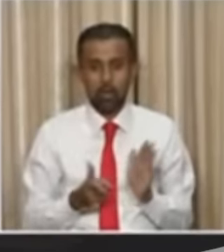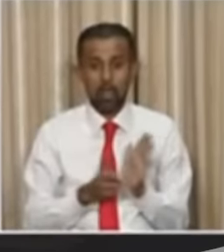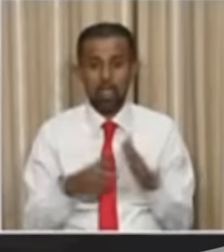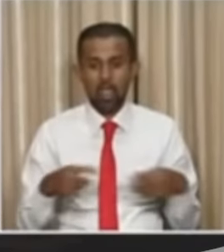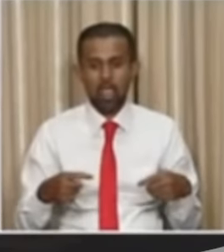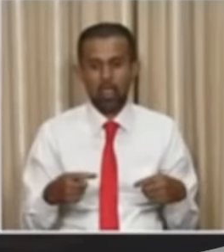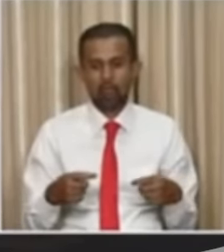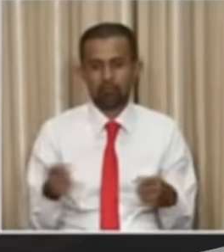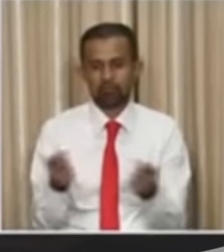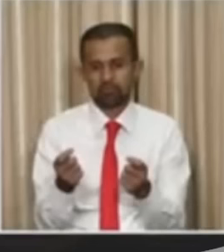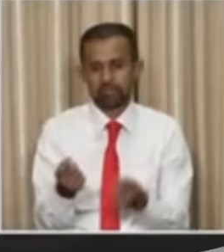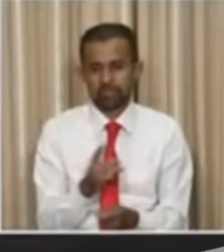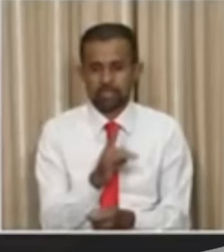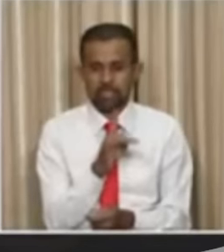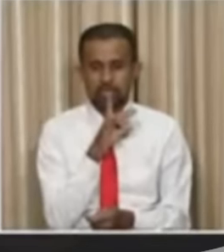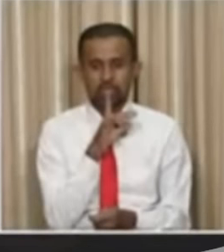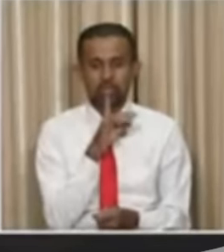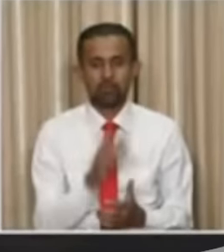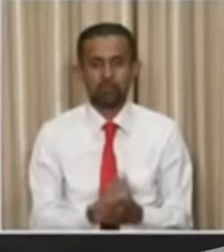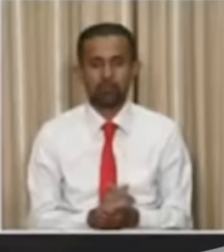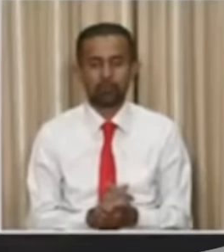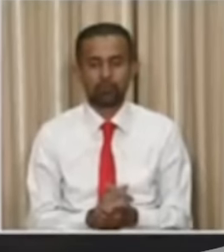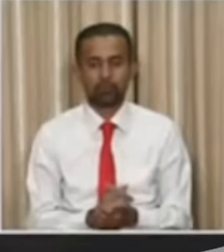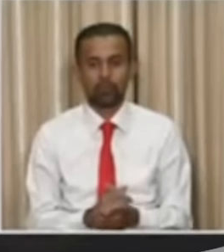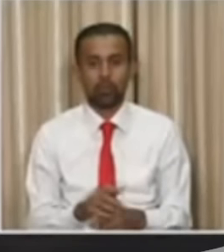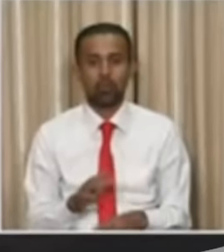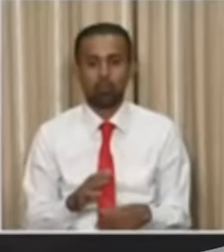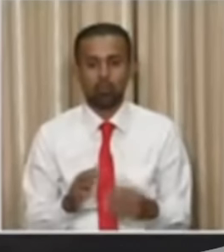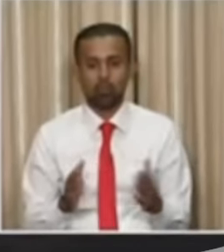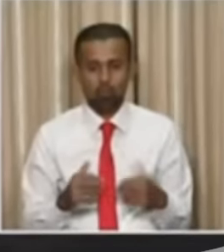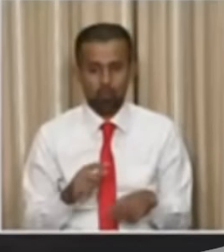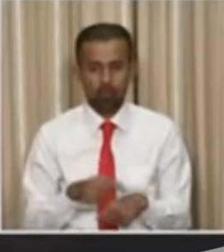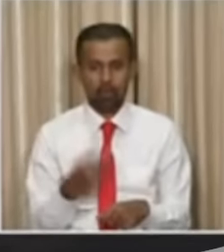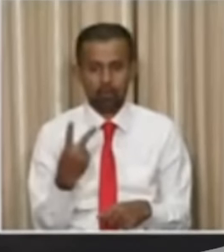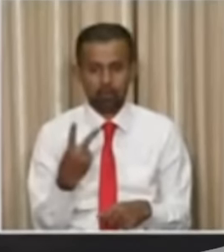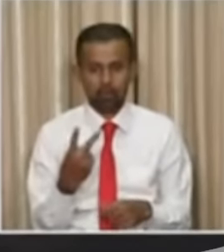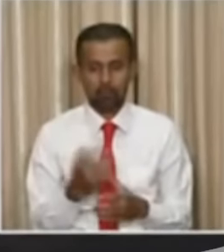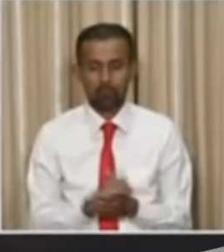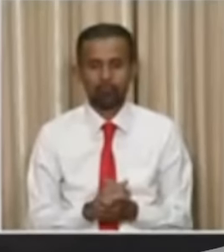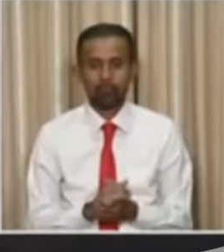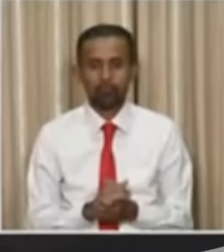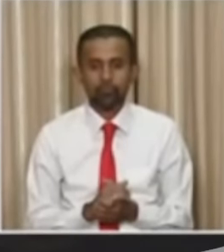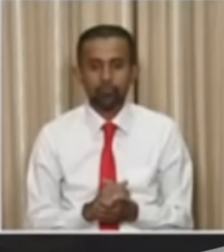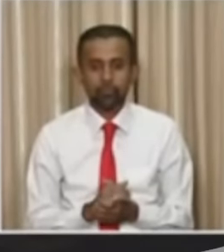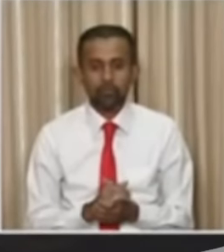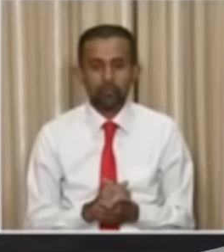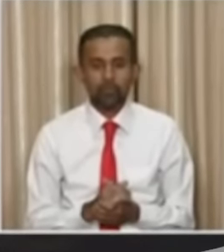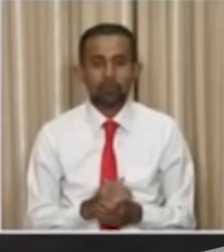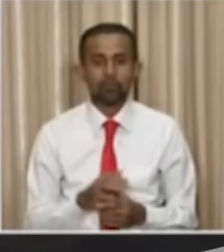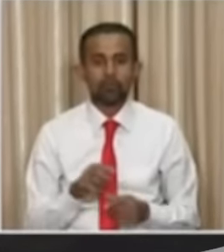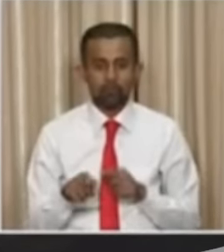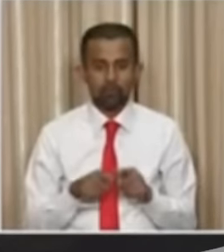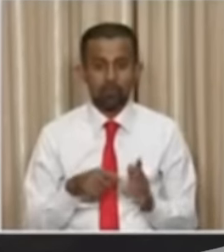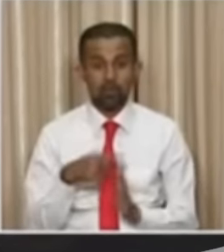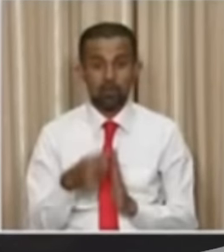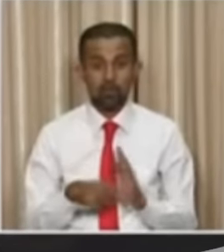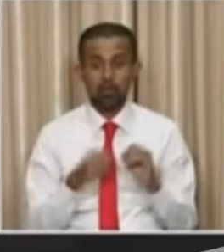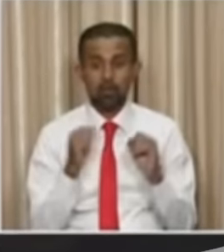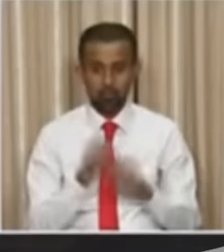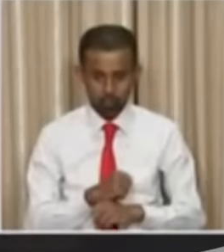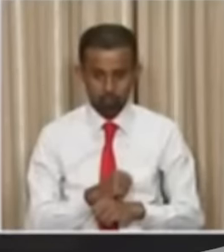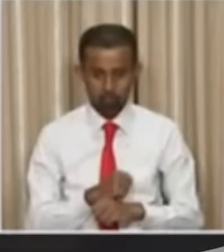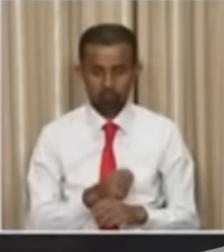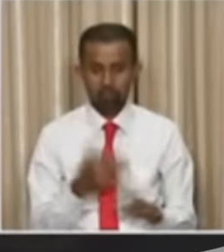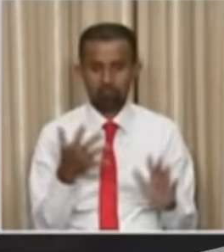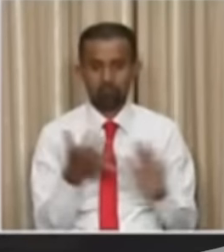ග්‍රෑම් 100ක් ඉල්ලන්න තියෙන ලැජ්ජාව. ගරු මන්තුමා ඔබතුමාට තව විනාඩි දෙකක් තියෙනවා. හරි. ඉතින් අද මේ තත්ත්වෙට රට වටලා තින්නේ මේ